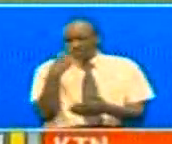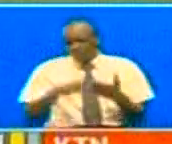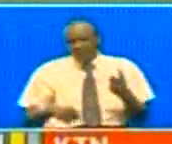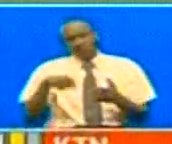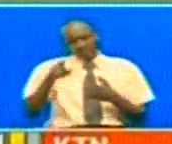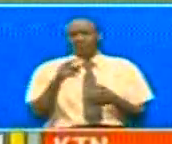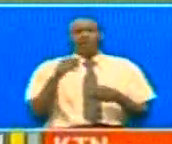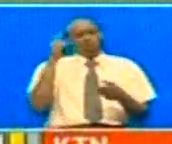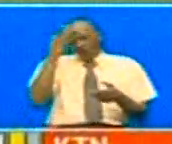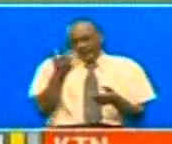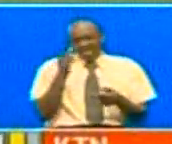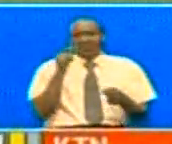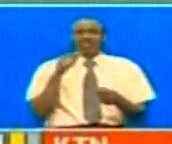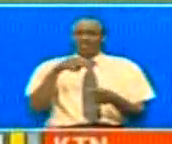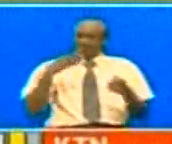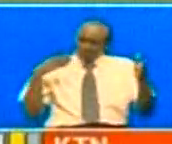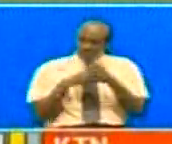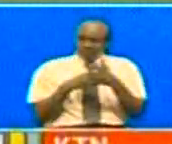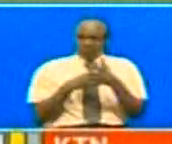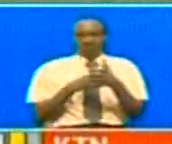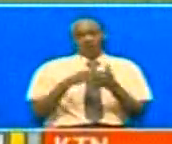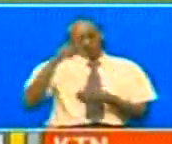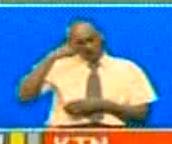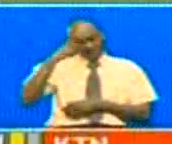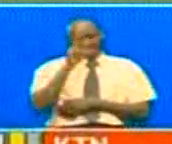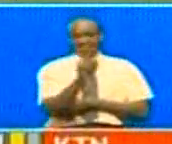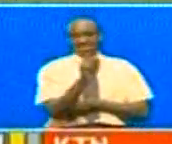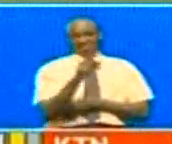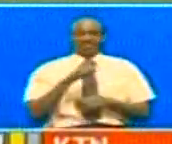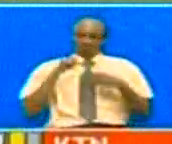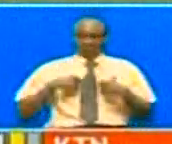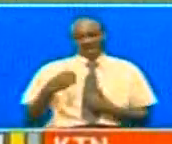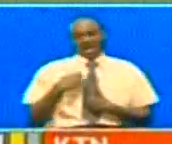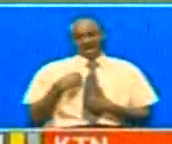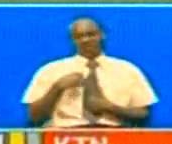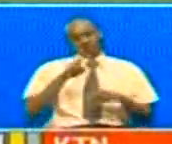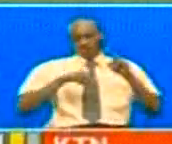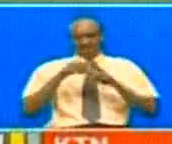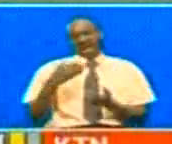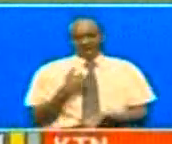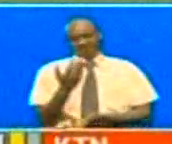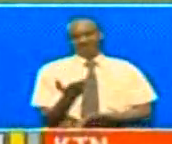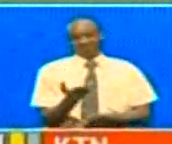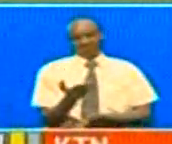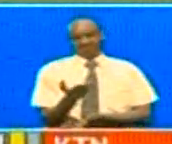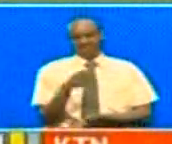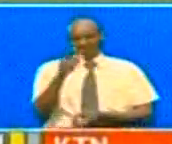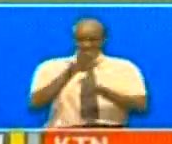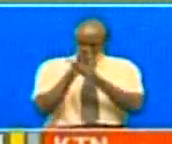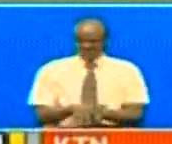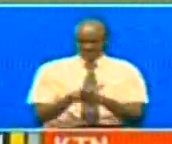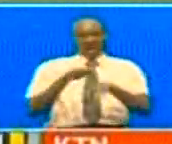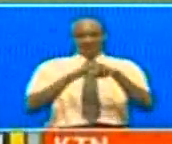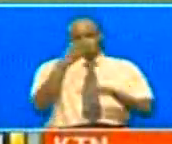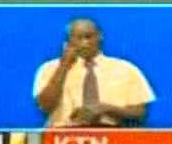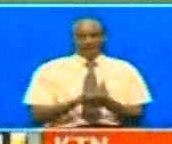wamefanya hivyo kama njia ya kupinga zile sera za mkahawa huo zinazowabagua raia wenye asili ya humu nchini.